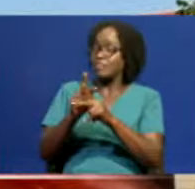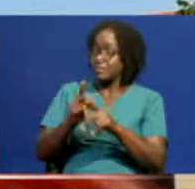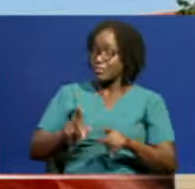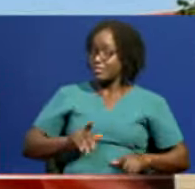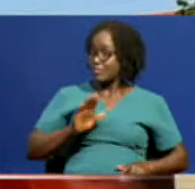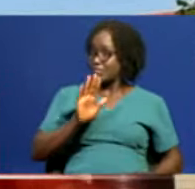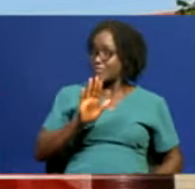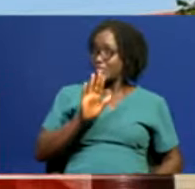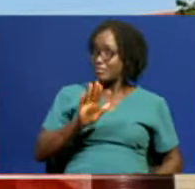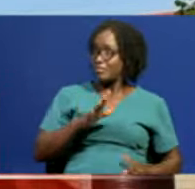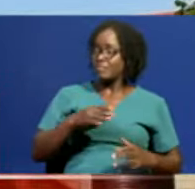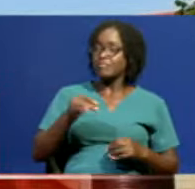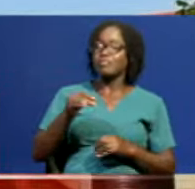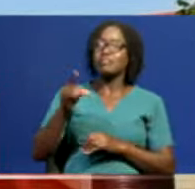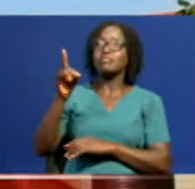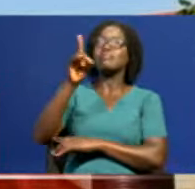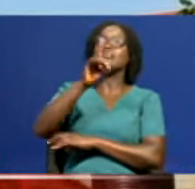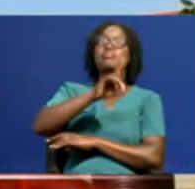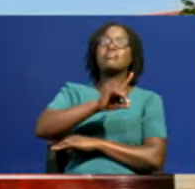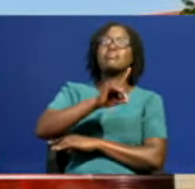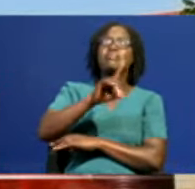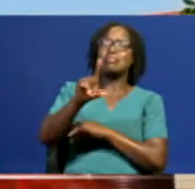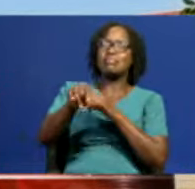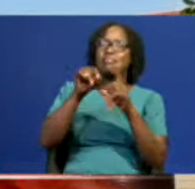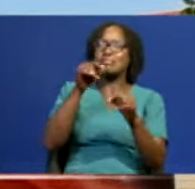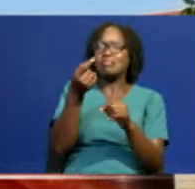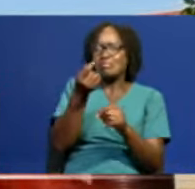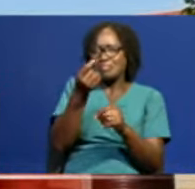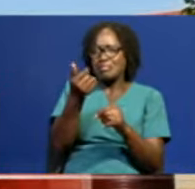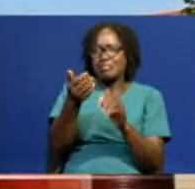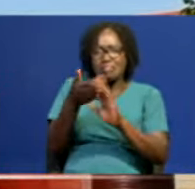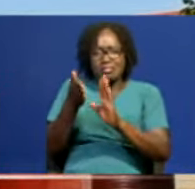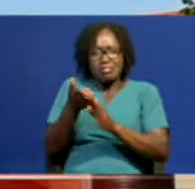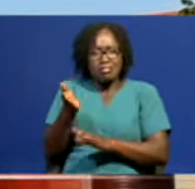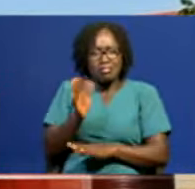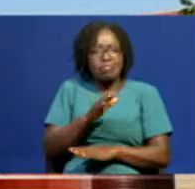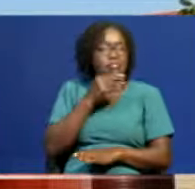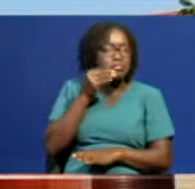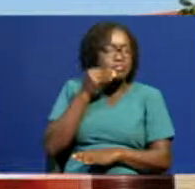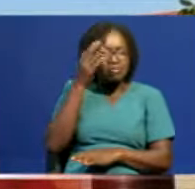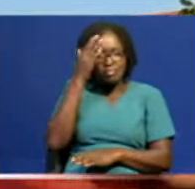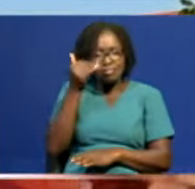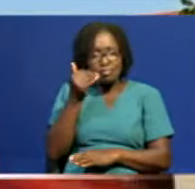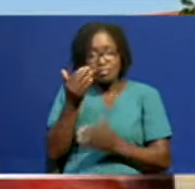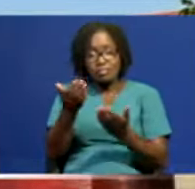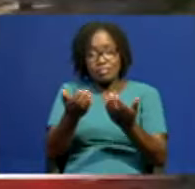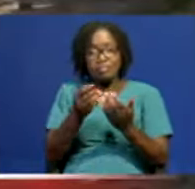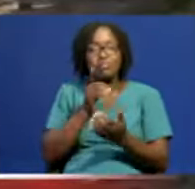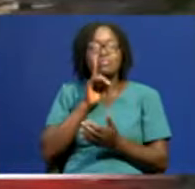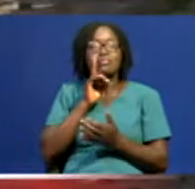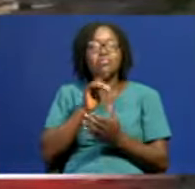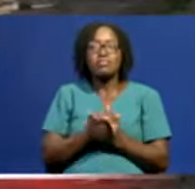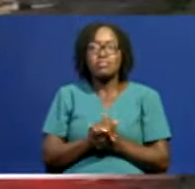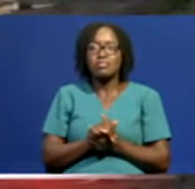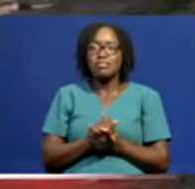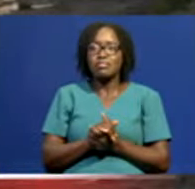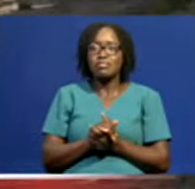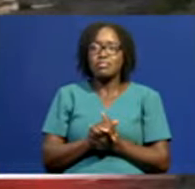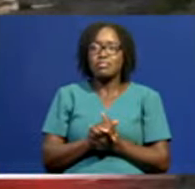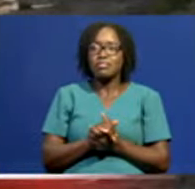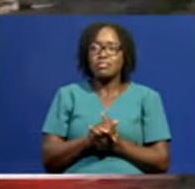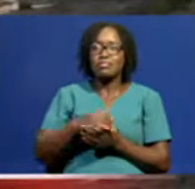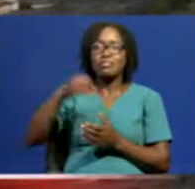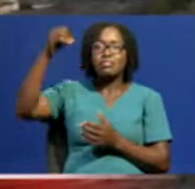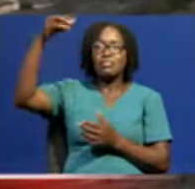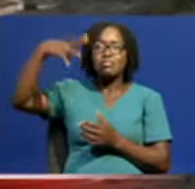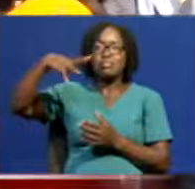yako, enda mchana chukua kitu kidogo alafu kisha urejee nyumbani, maana tunakuhitaji siku ya kesho. Kuwekwa kwa taa za